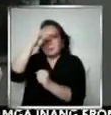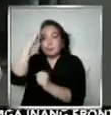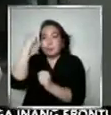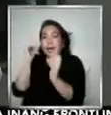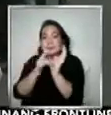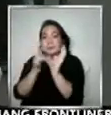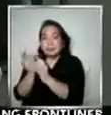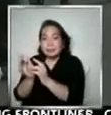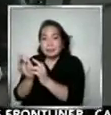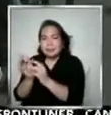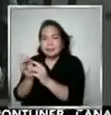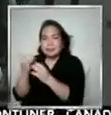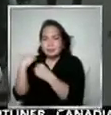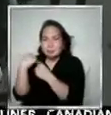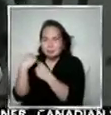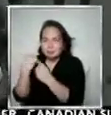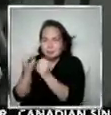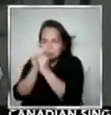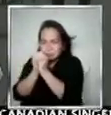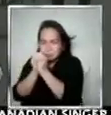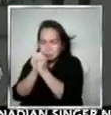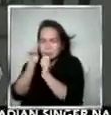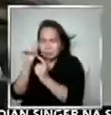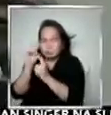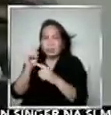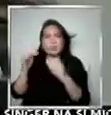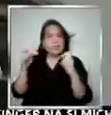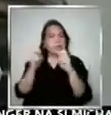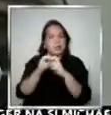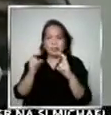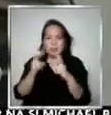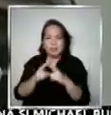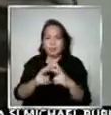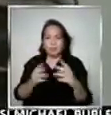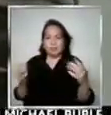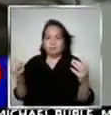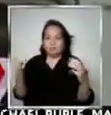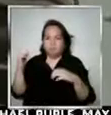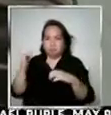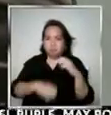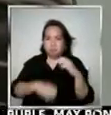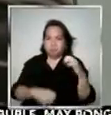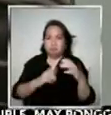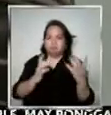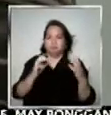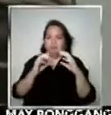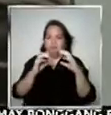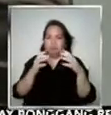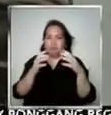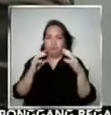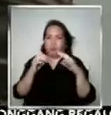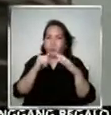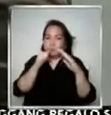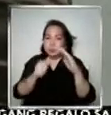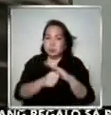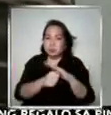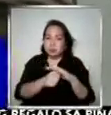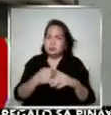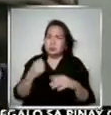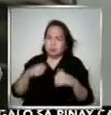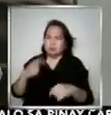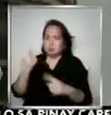rin niyang makadaan sa Quiapo Church. Awareness ngayon po eh, kailangan namin ng kaunting panalangin lang sa